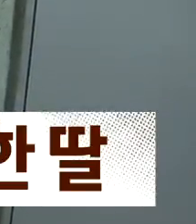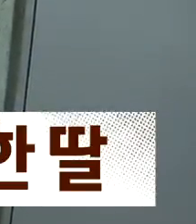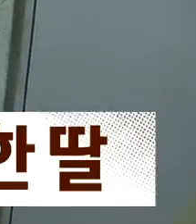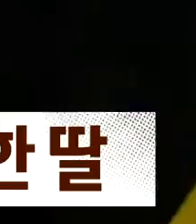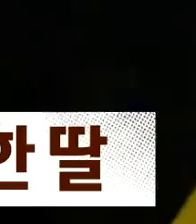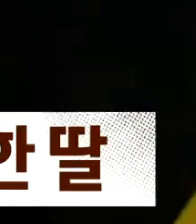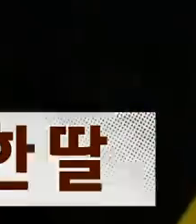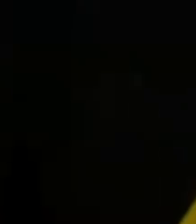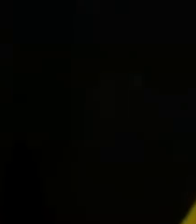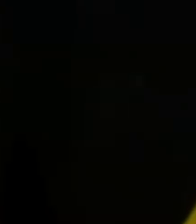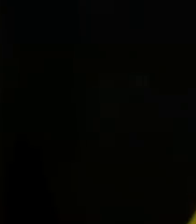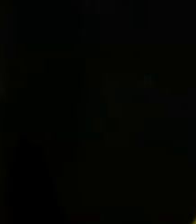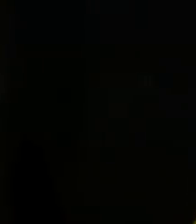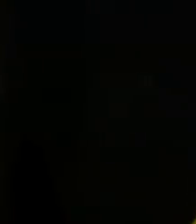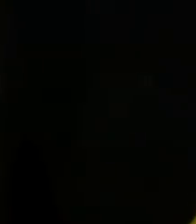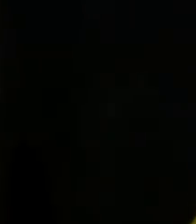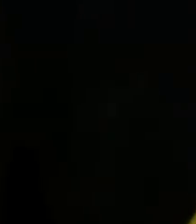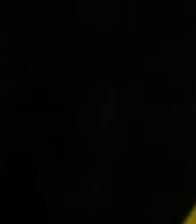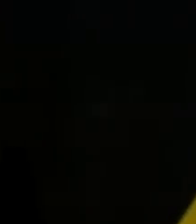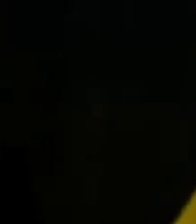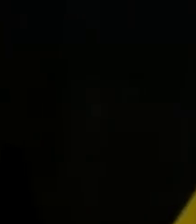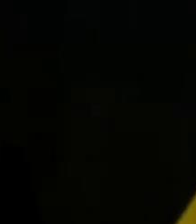연금 수급 때문이라고 진술했습니다.